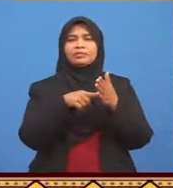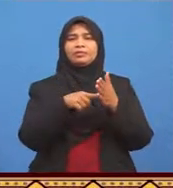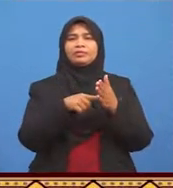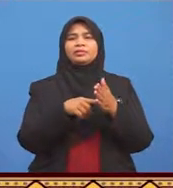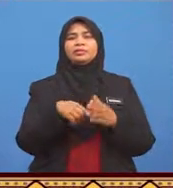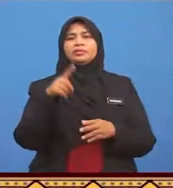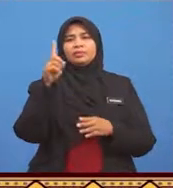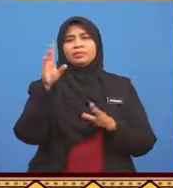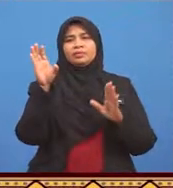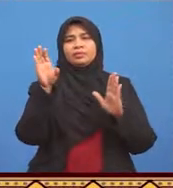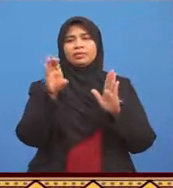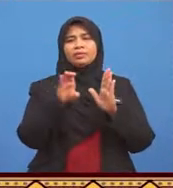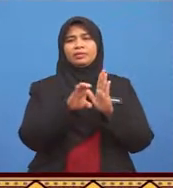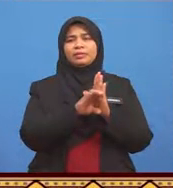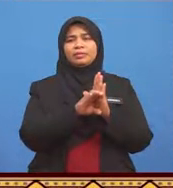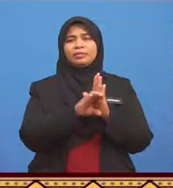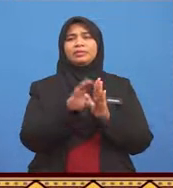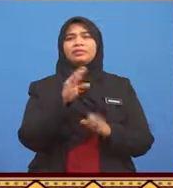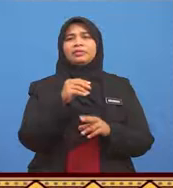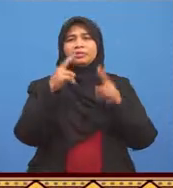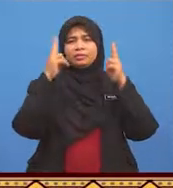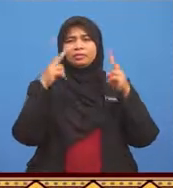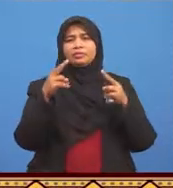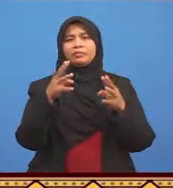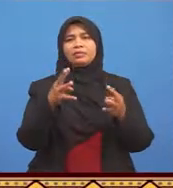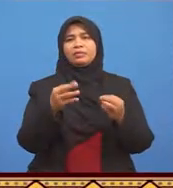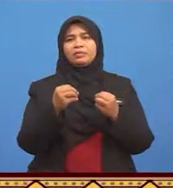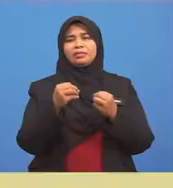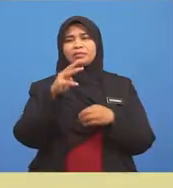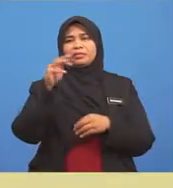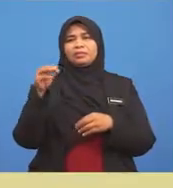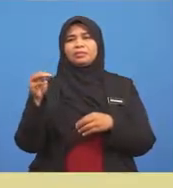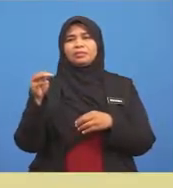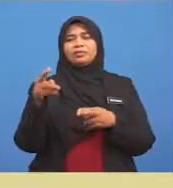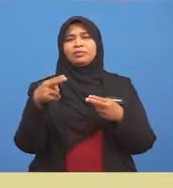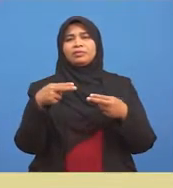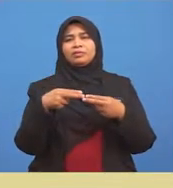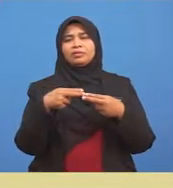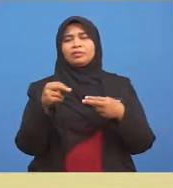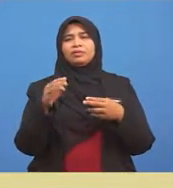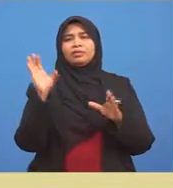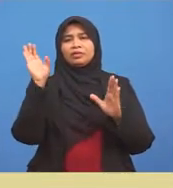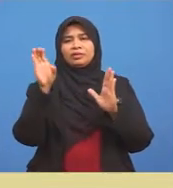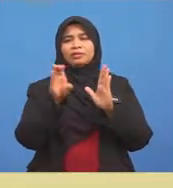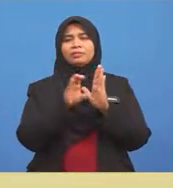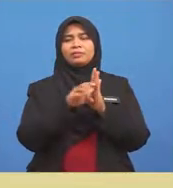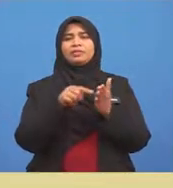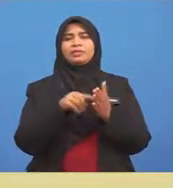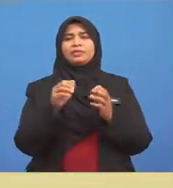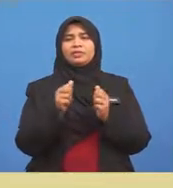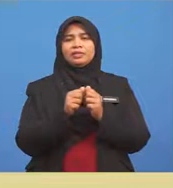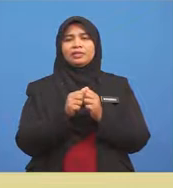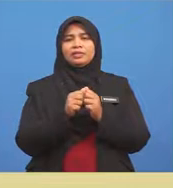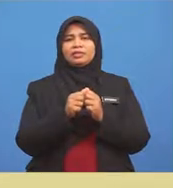sekeping gambar dan ustazah mahu murid-murid kaitkan gambar ini dengan satu situasi